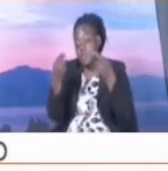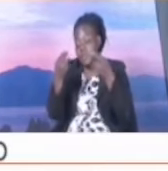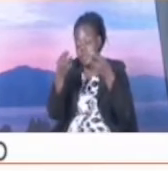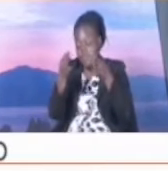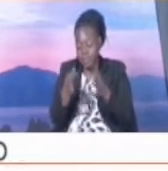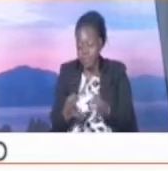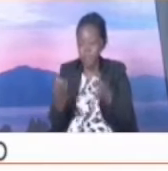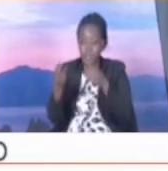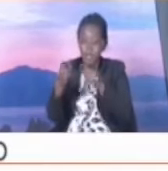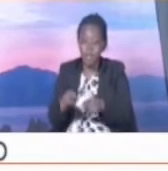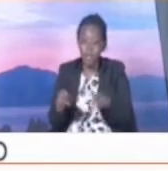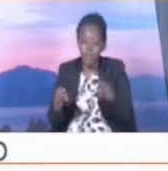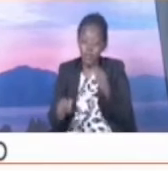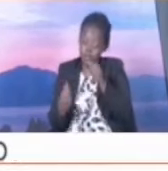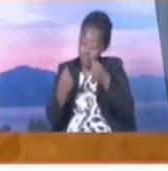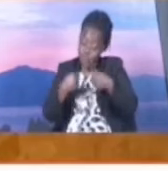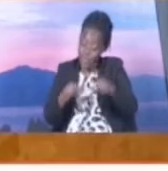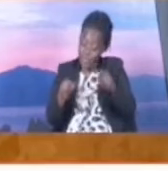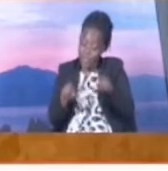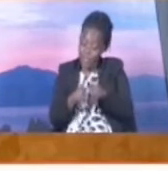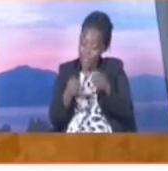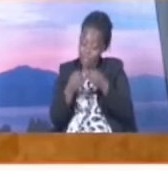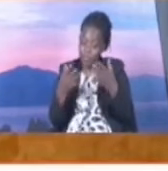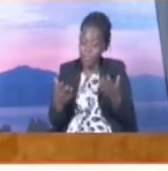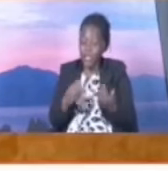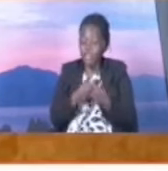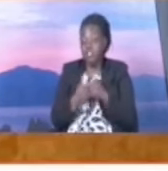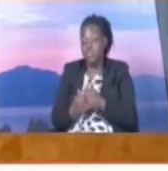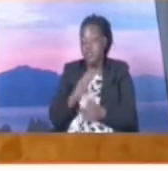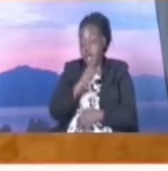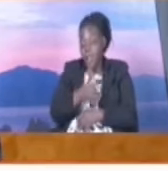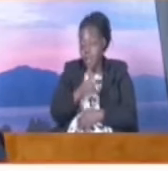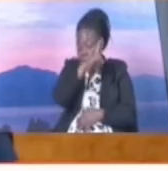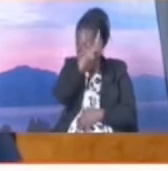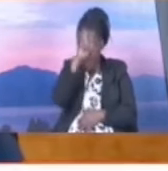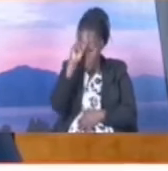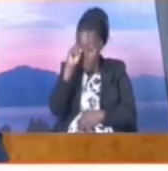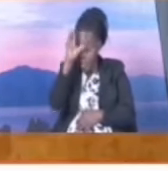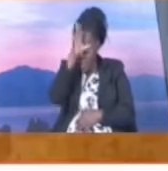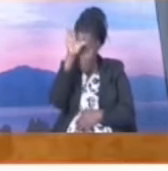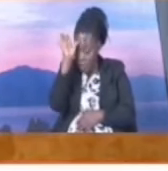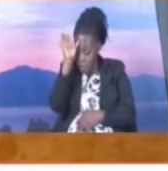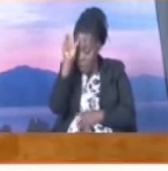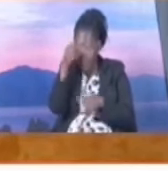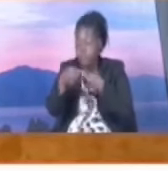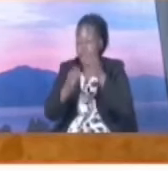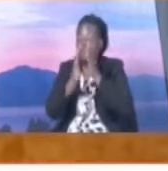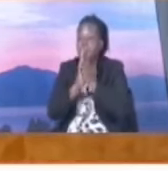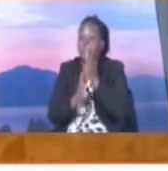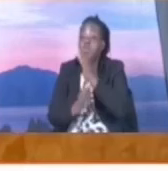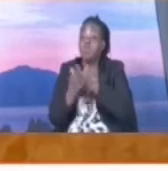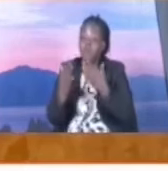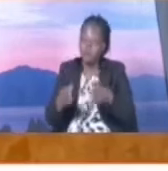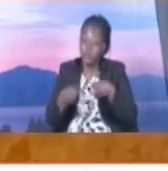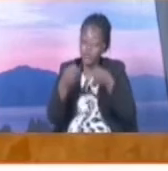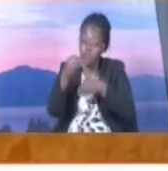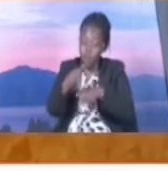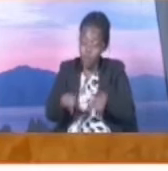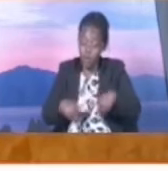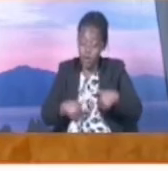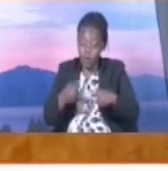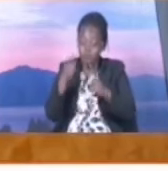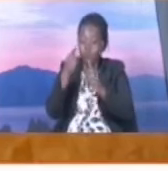Ssaabasajja byakoze na bingi ebibadde bikyatusoomooza ffe ng'olyolangira naye nga twongera okusaba Mukama Katonda awangaze